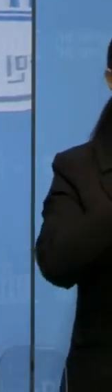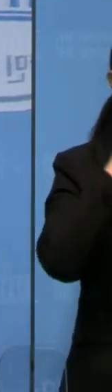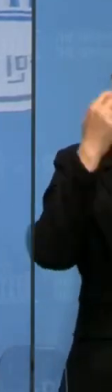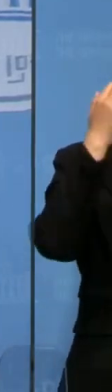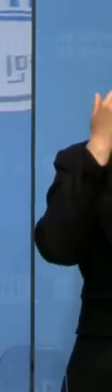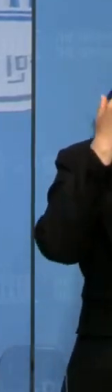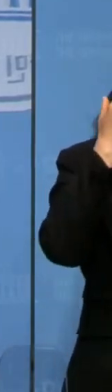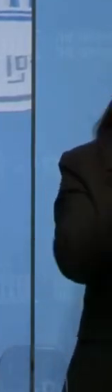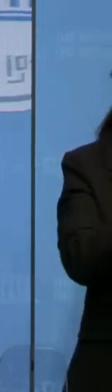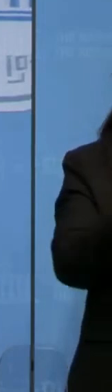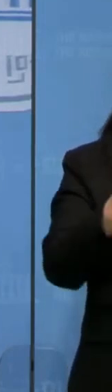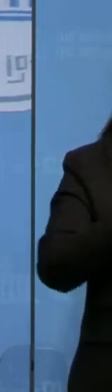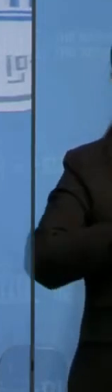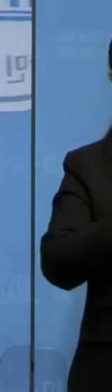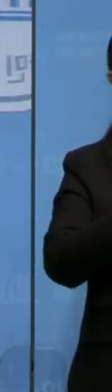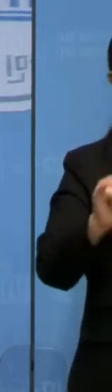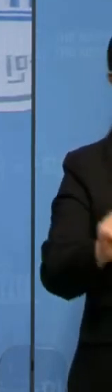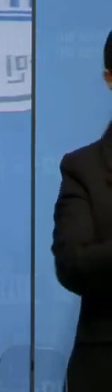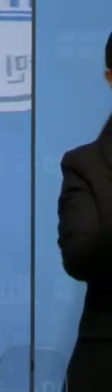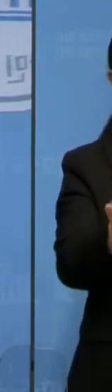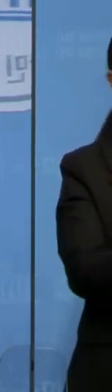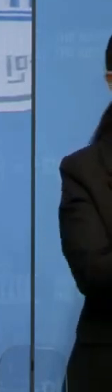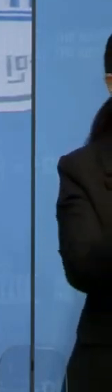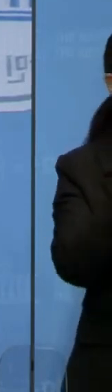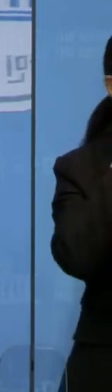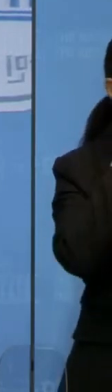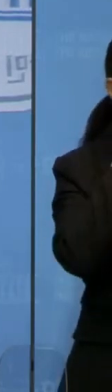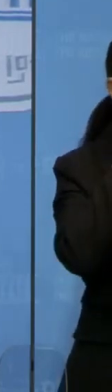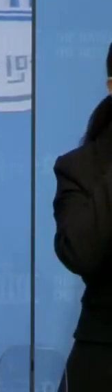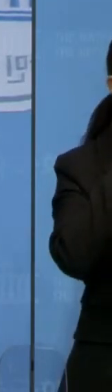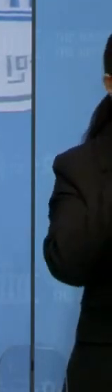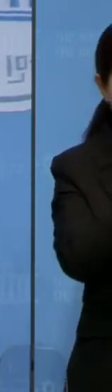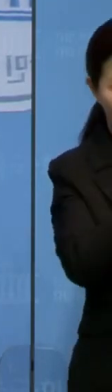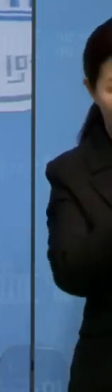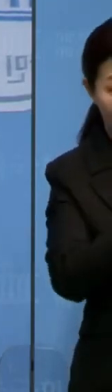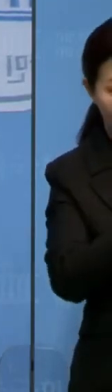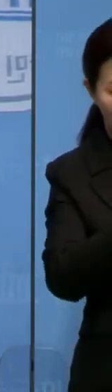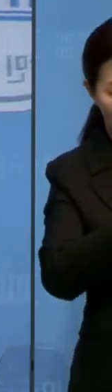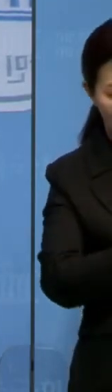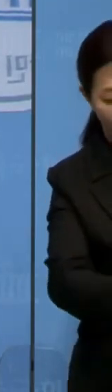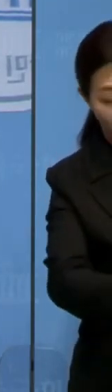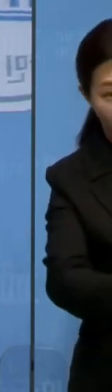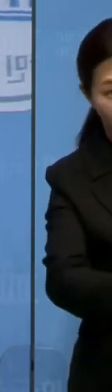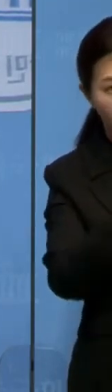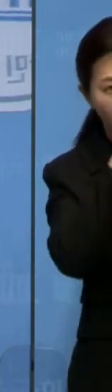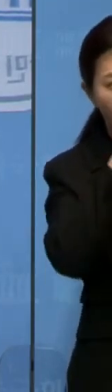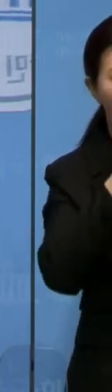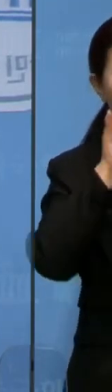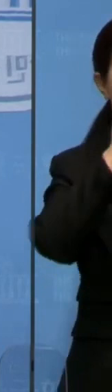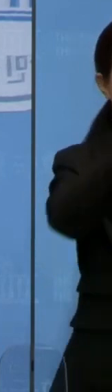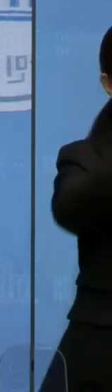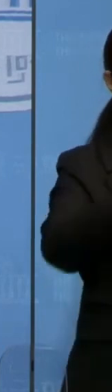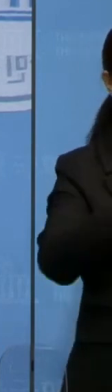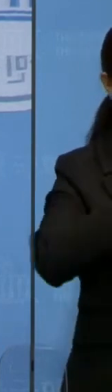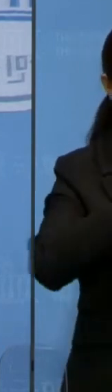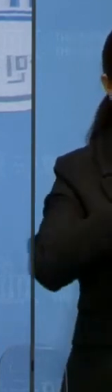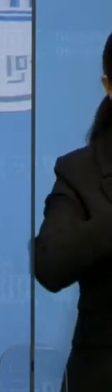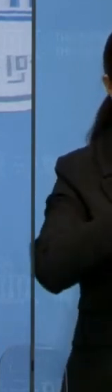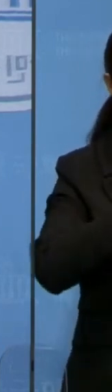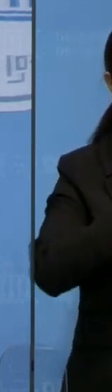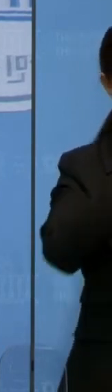못했습니다 끊어진 사다리와 불안한 미래에 절망하는 청년들과